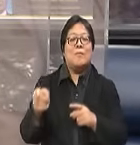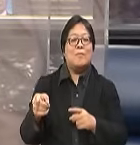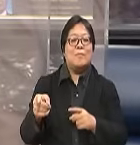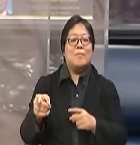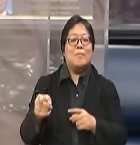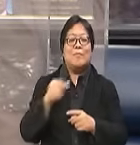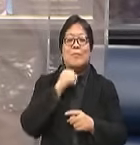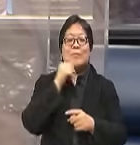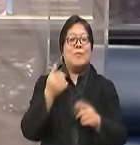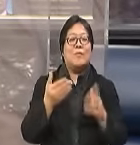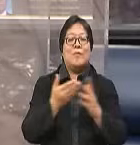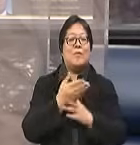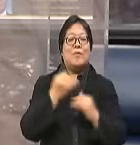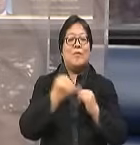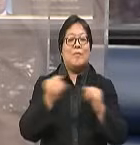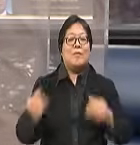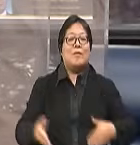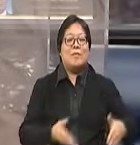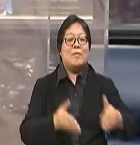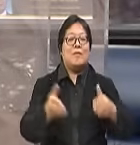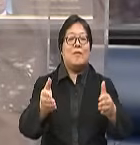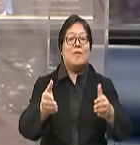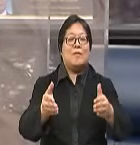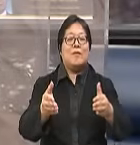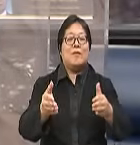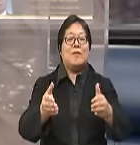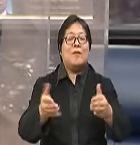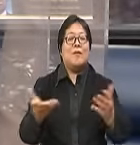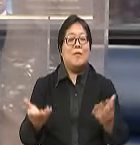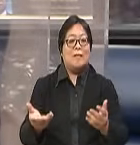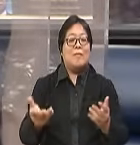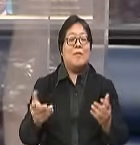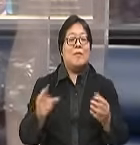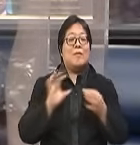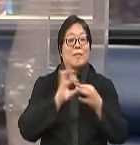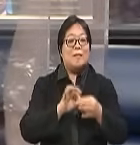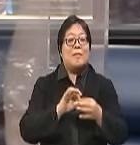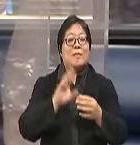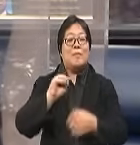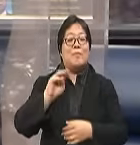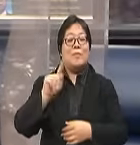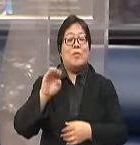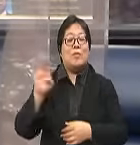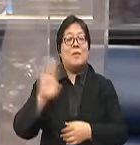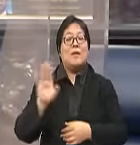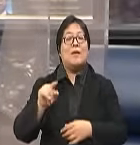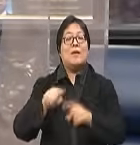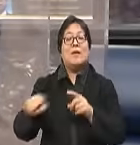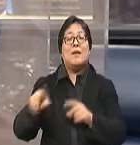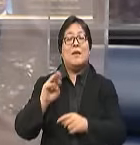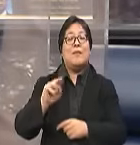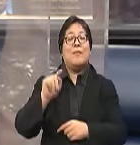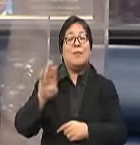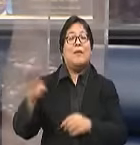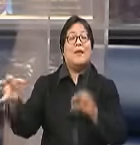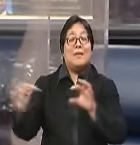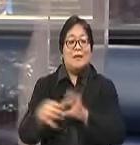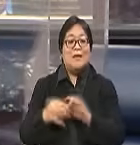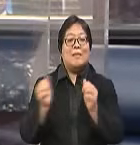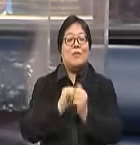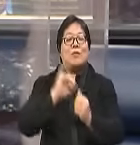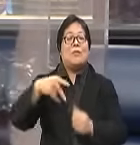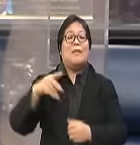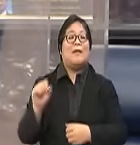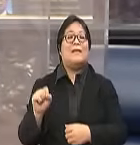bukan melalui jabatan pengaliran cairan dan dengan kejutan yaitu Hobi dia empop kerjasama dengan